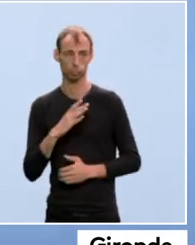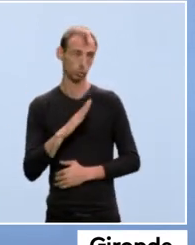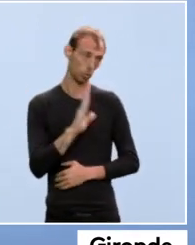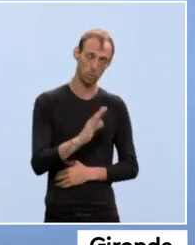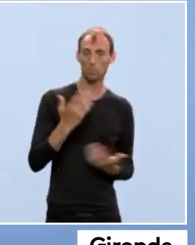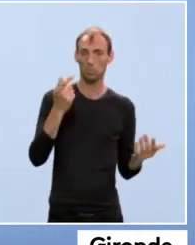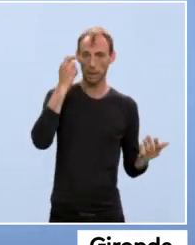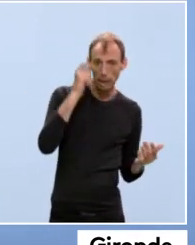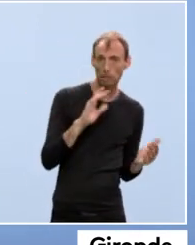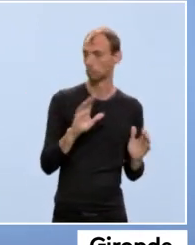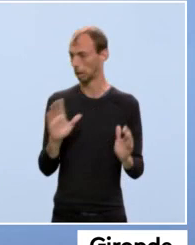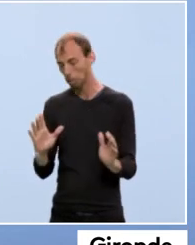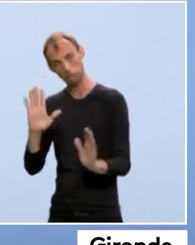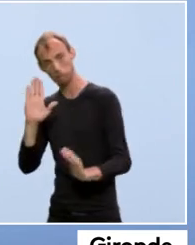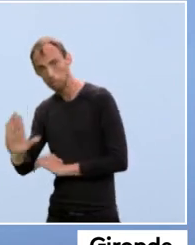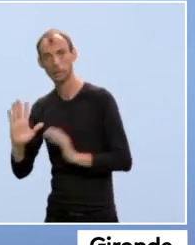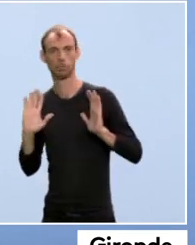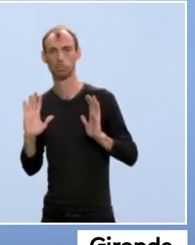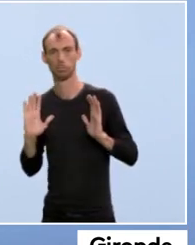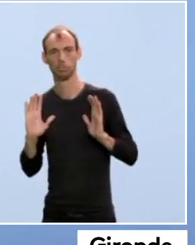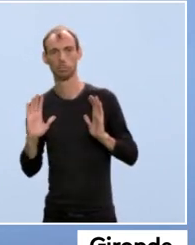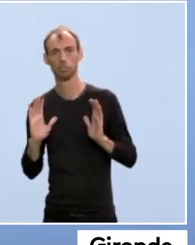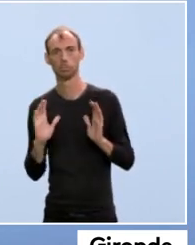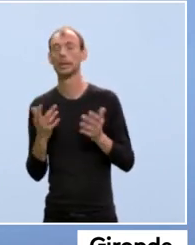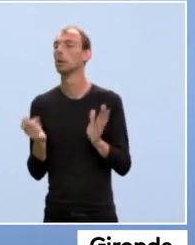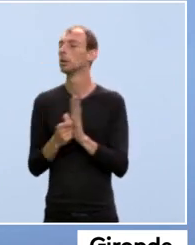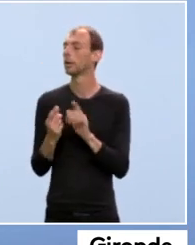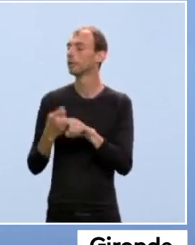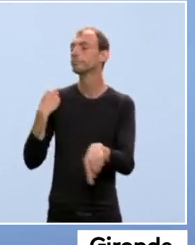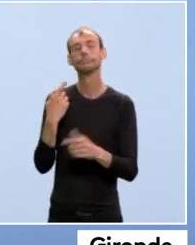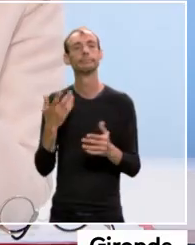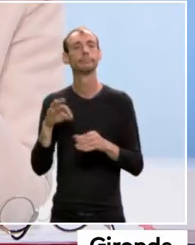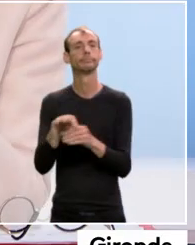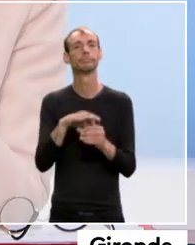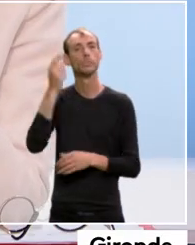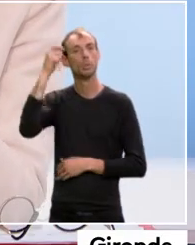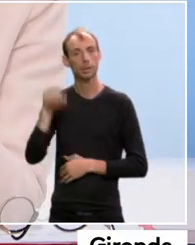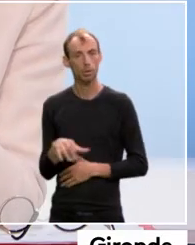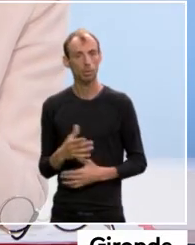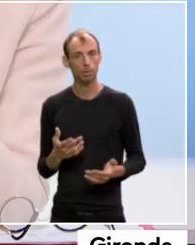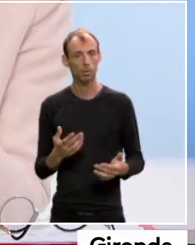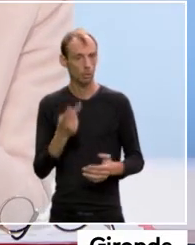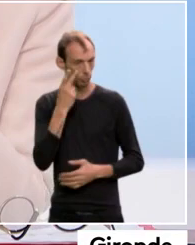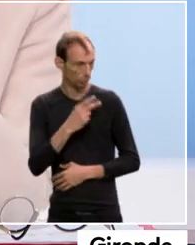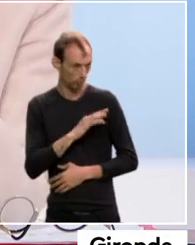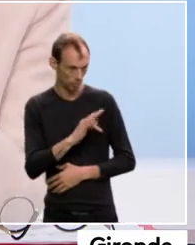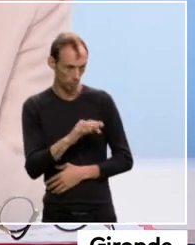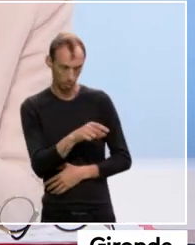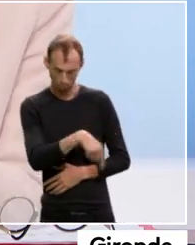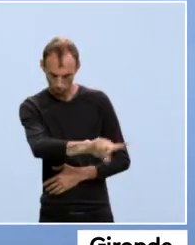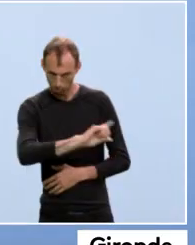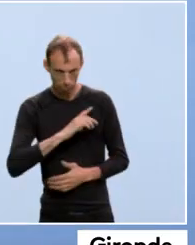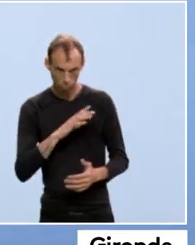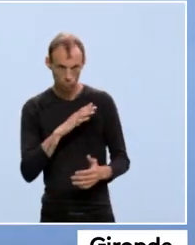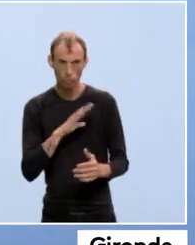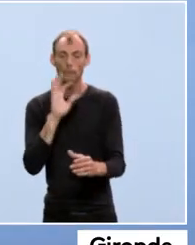élections législatives lors des élections présidentielles on a bien vu qu'il y a eu qu'il y a eu un vote des Françaises et des Français utiles